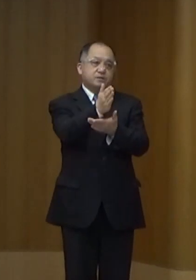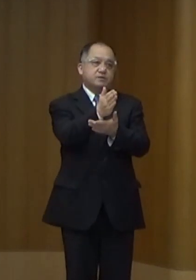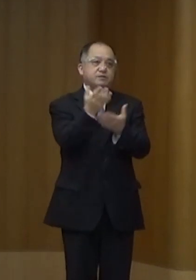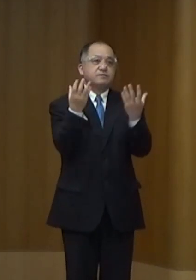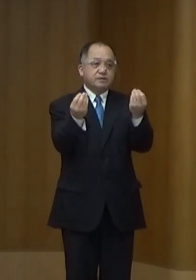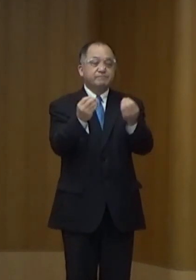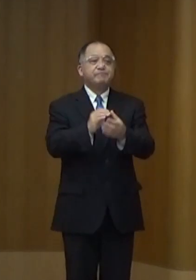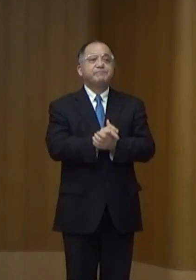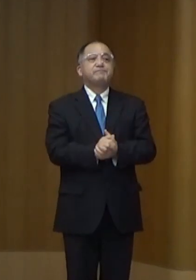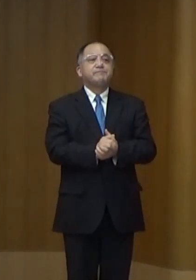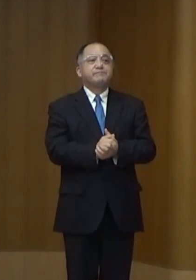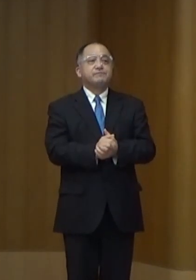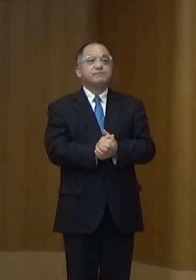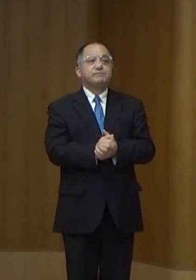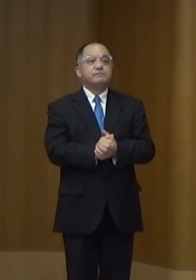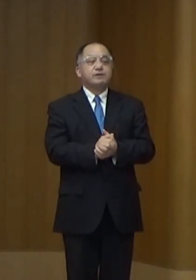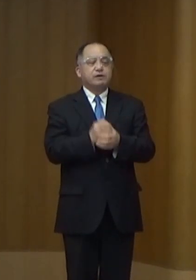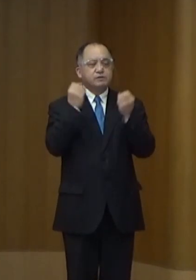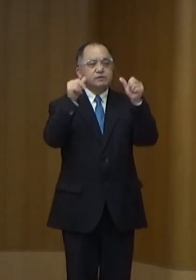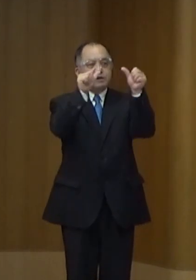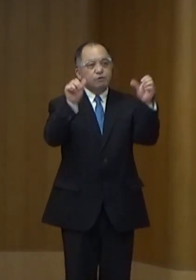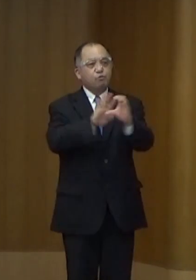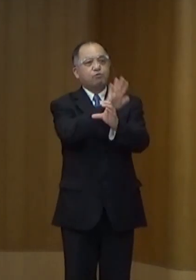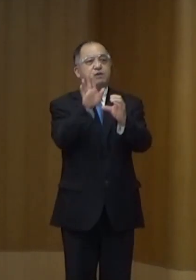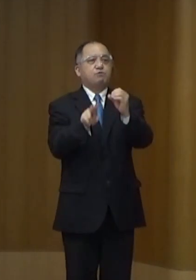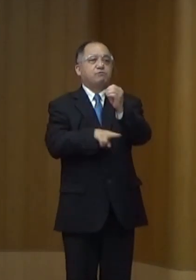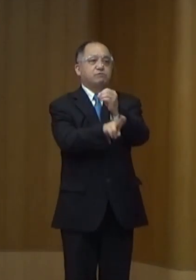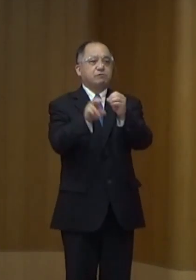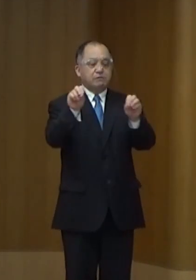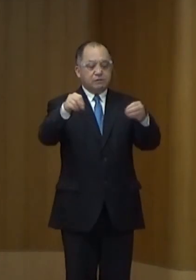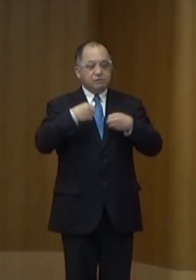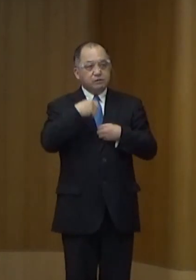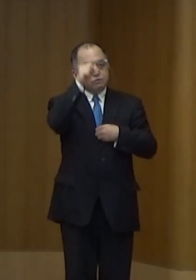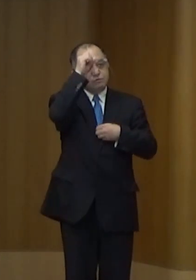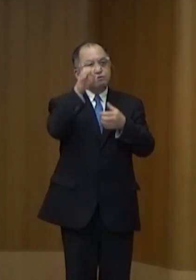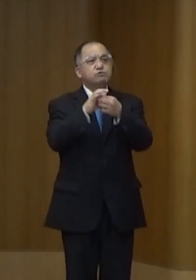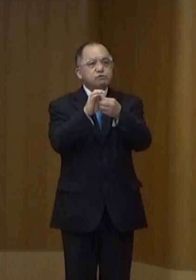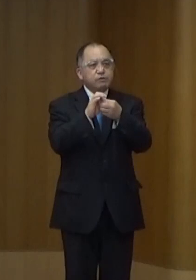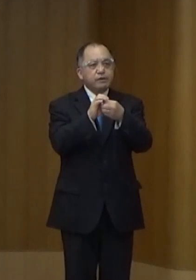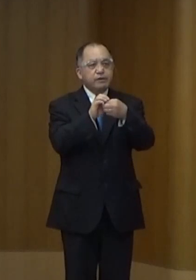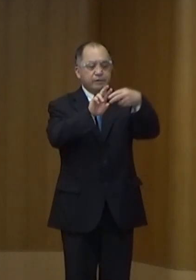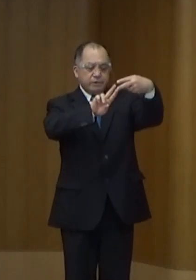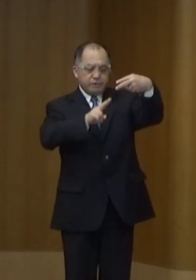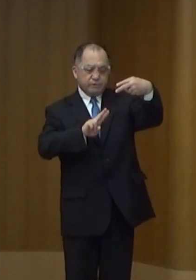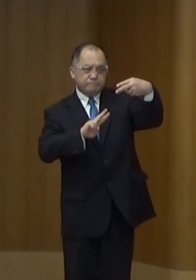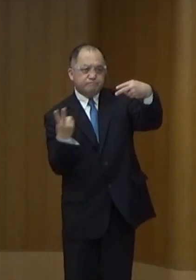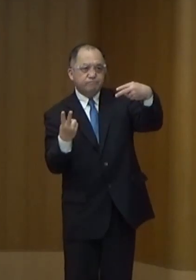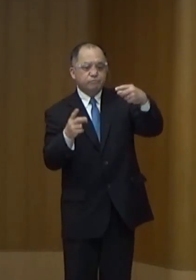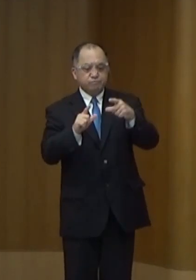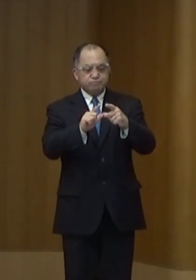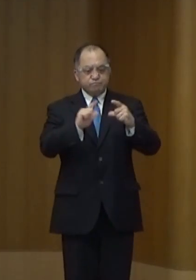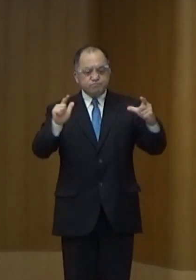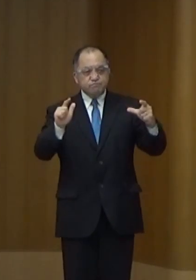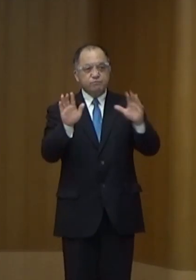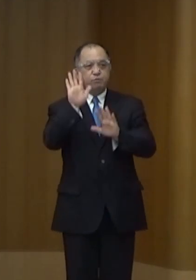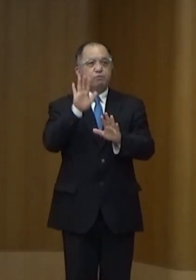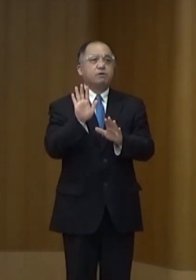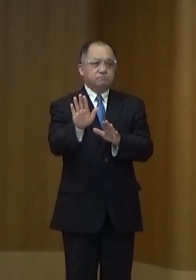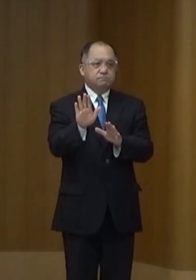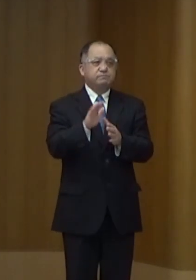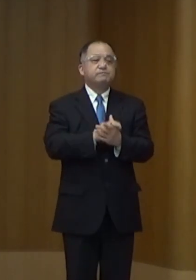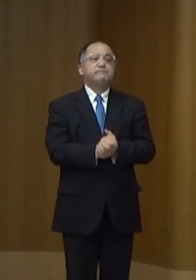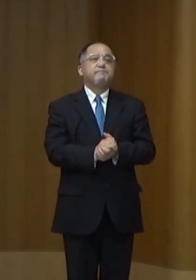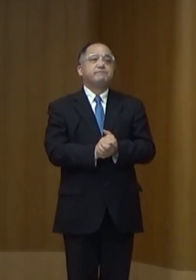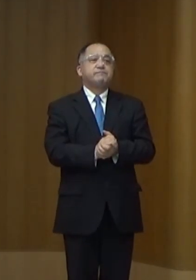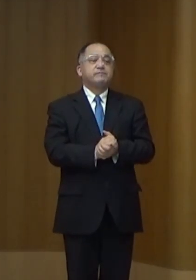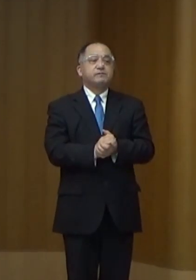たしました。新型コロナウイルス感染症については変異株の感染が増加をしております。また